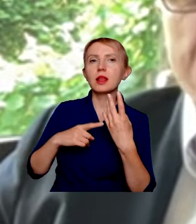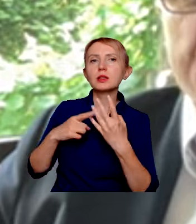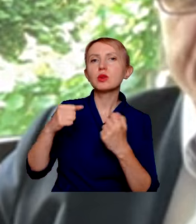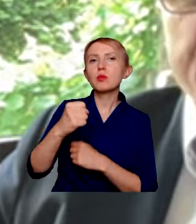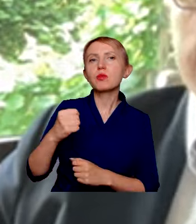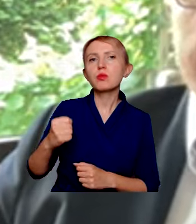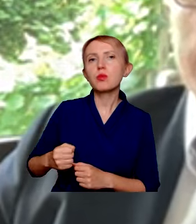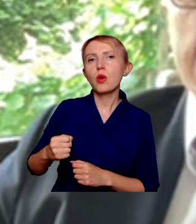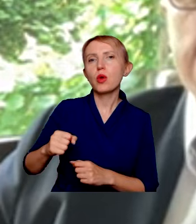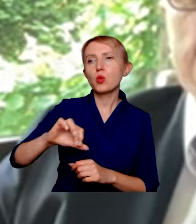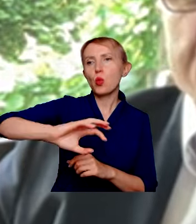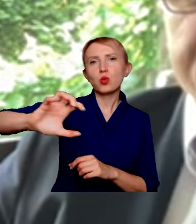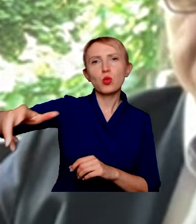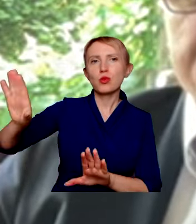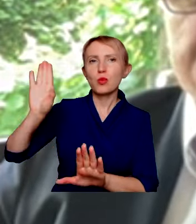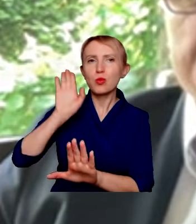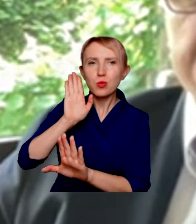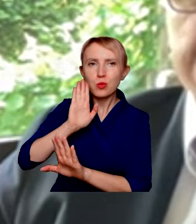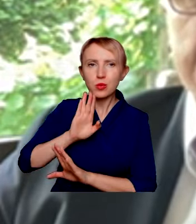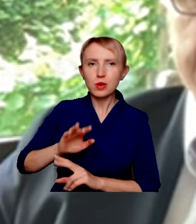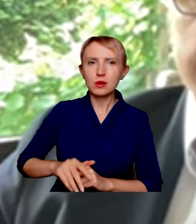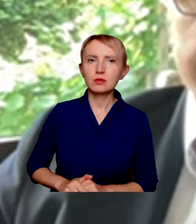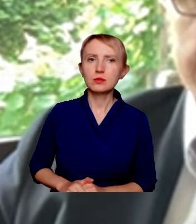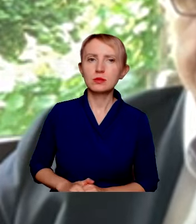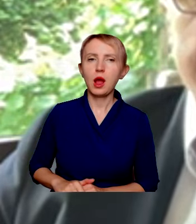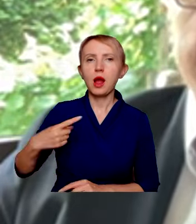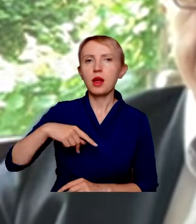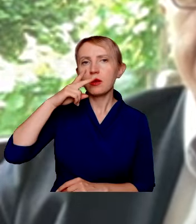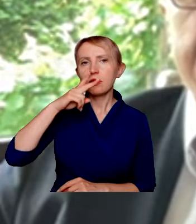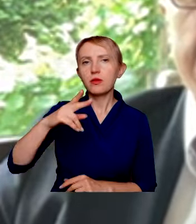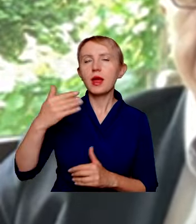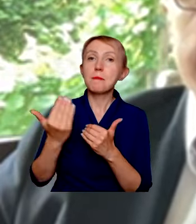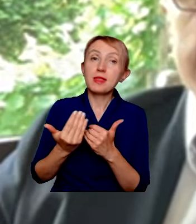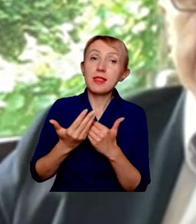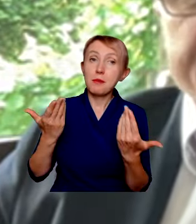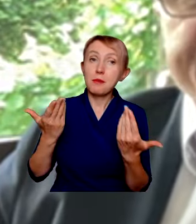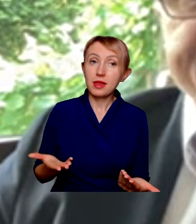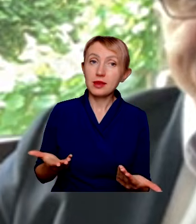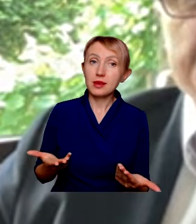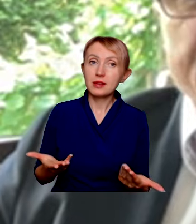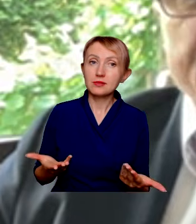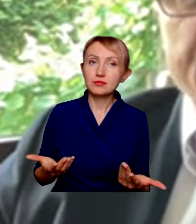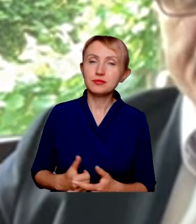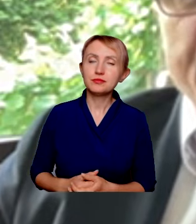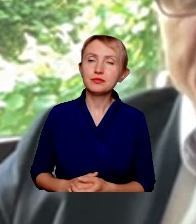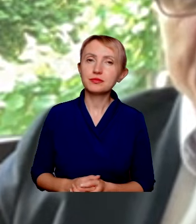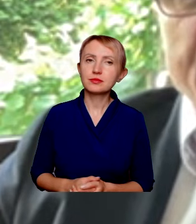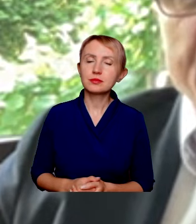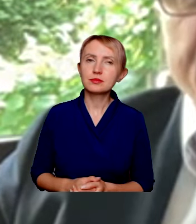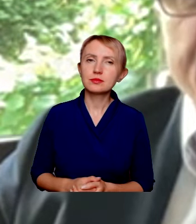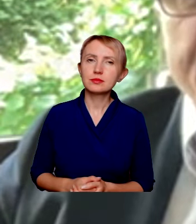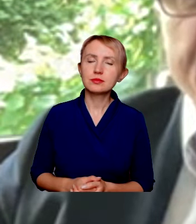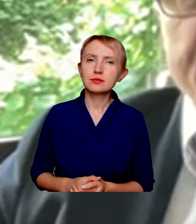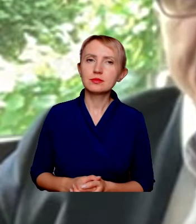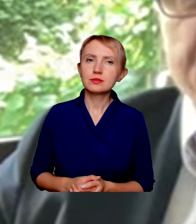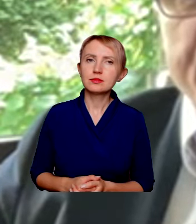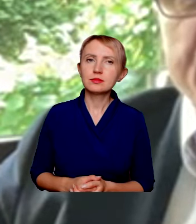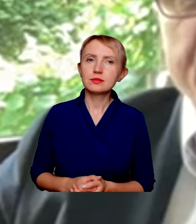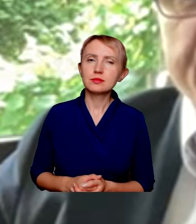poszczególnych ugrupowań, a tutaj jeśli patrzymy na matematykę, no to oczywiście bez zmiany